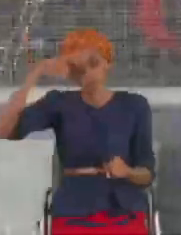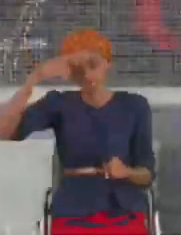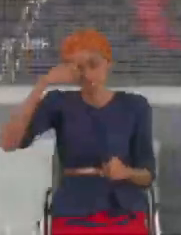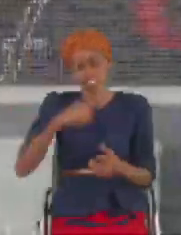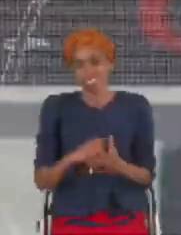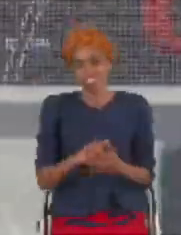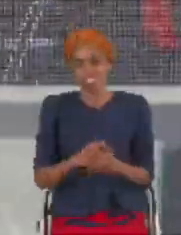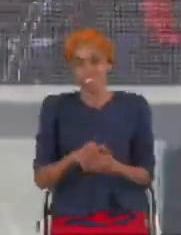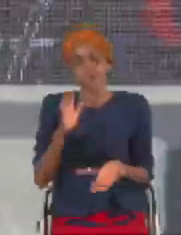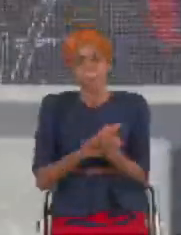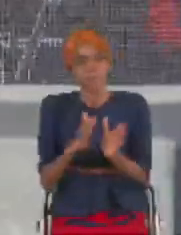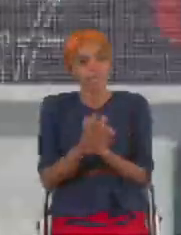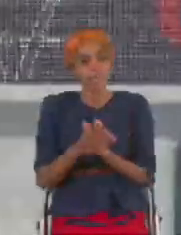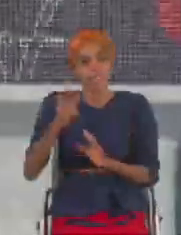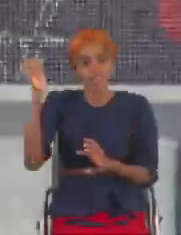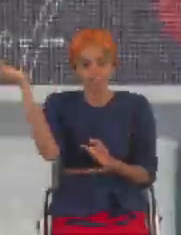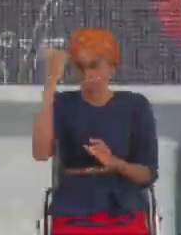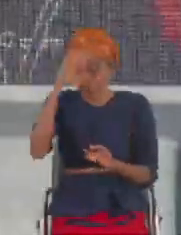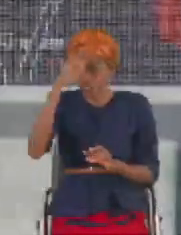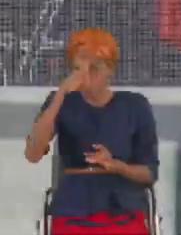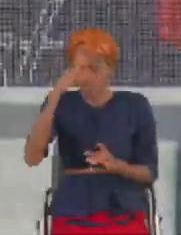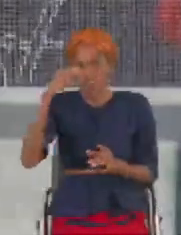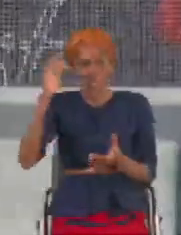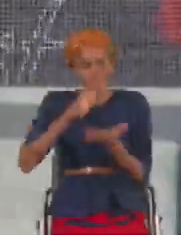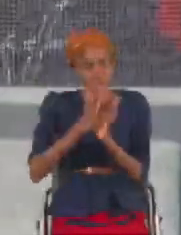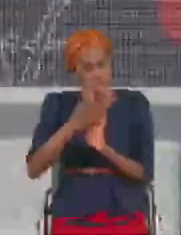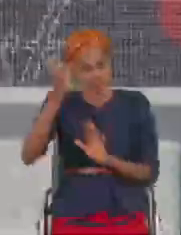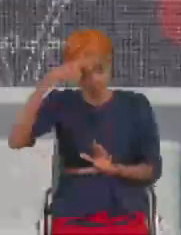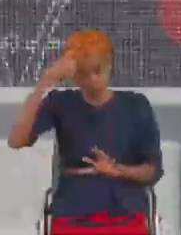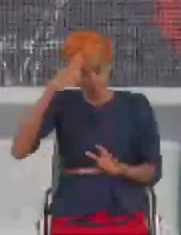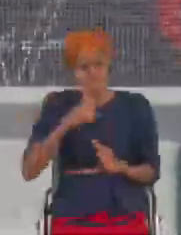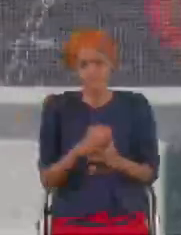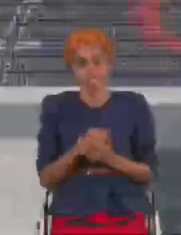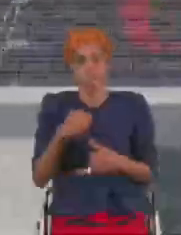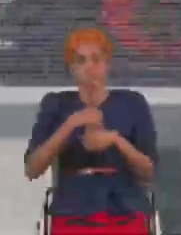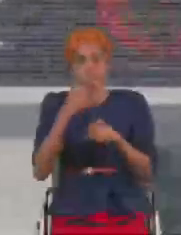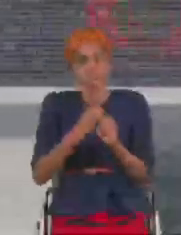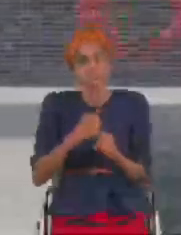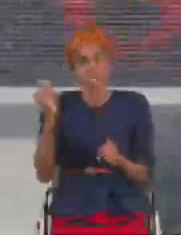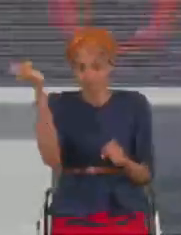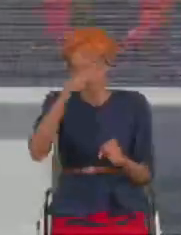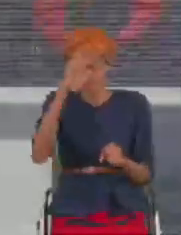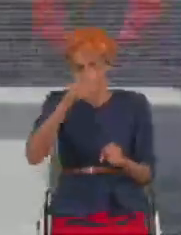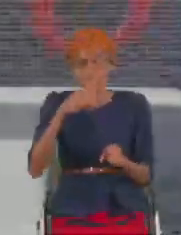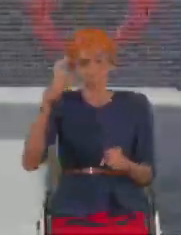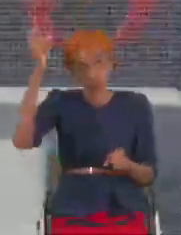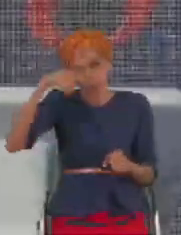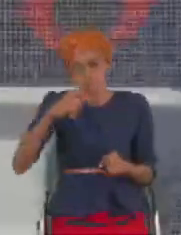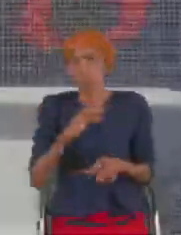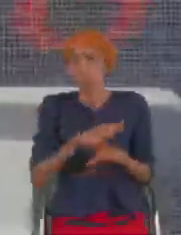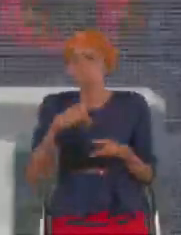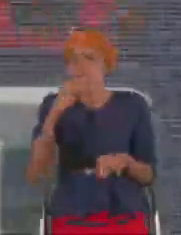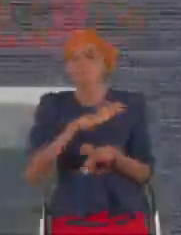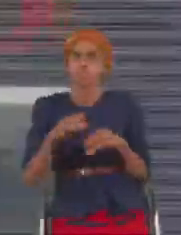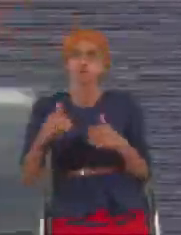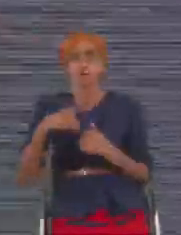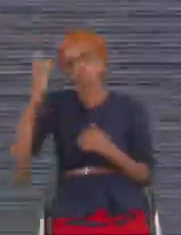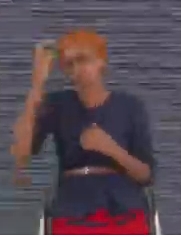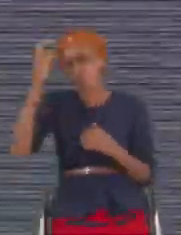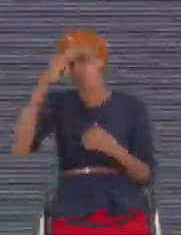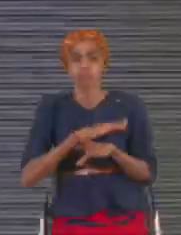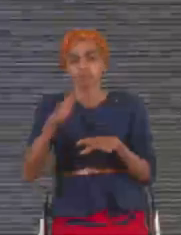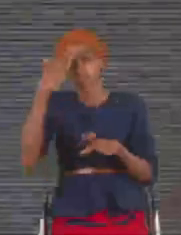sage iran lançant un message qui dit ah je n'ai pas la sagesse je sais